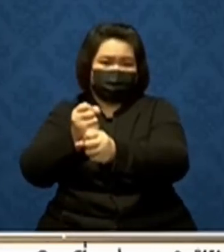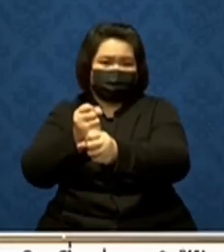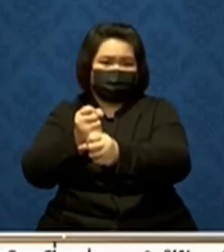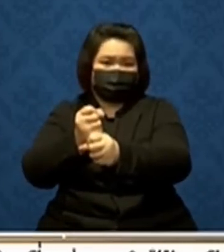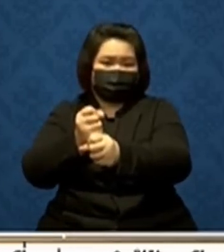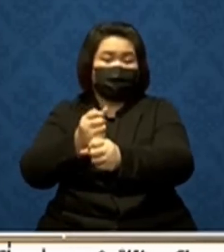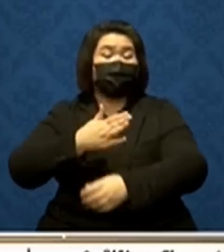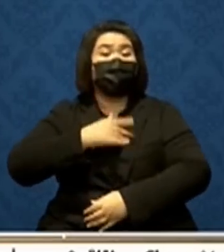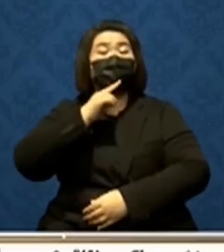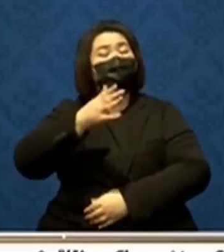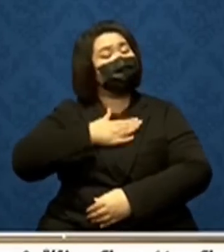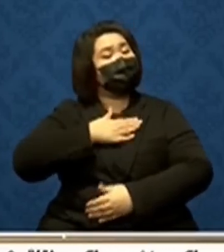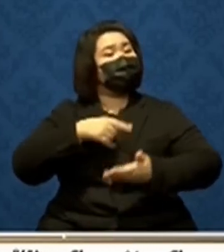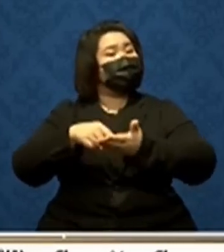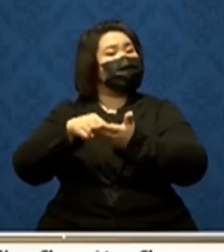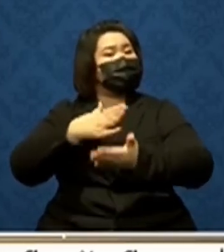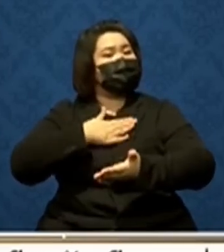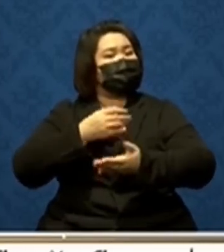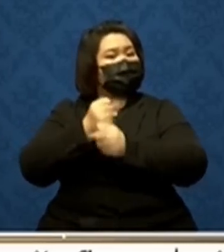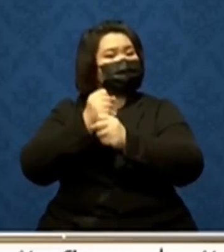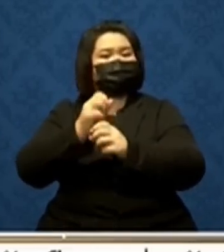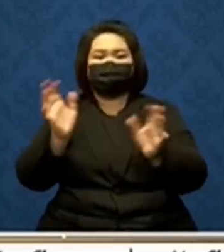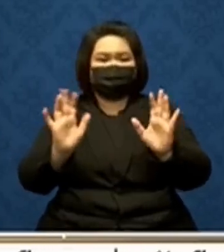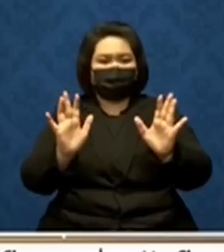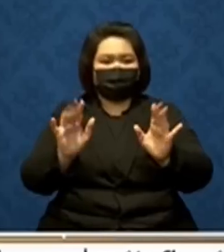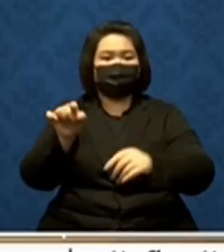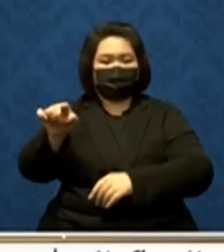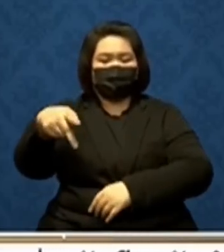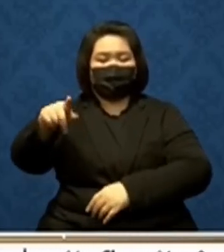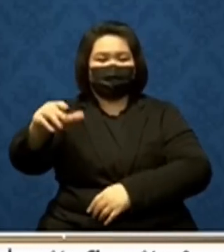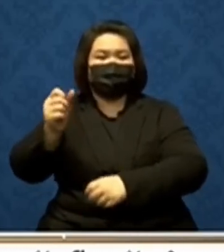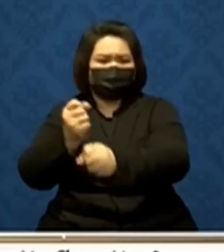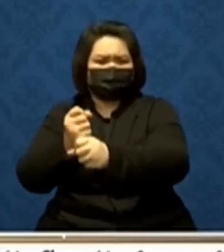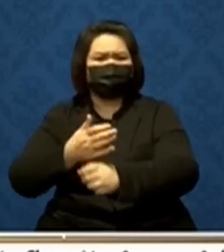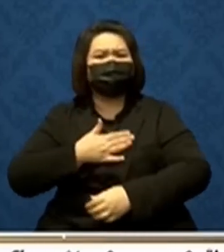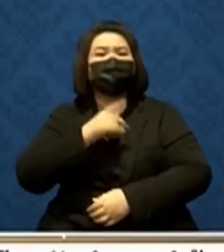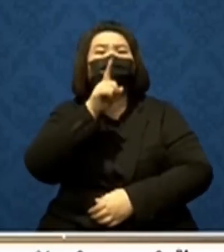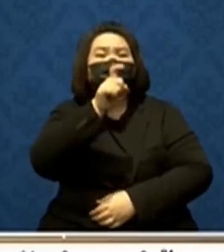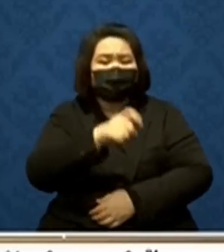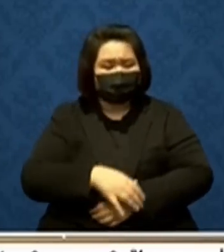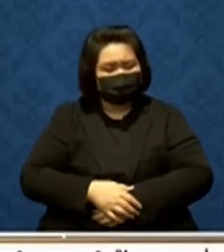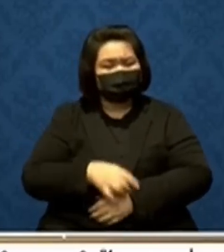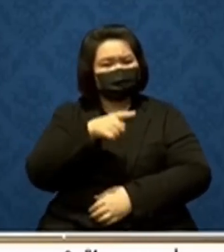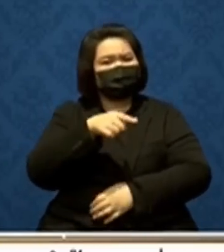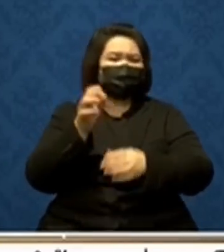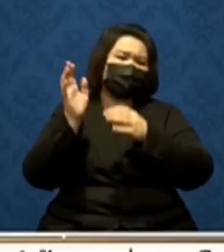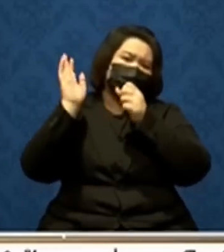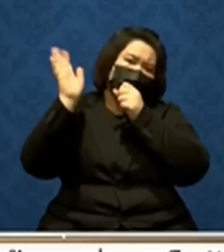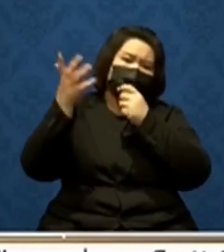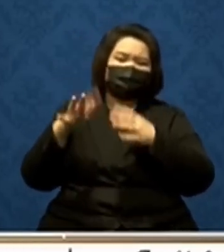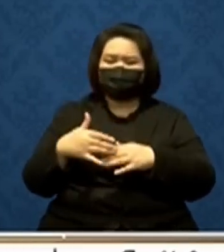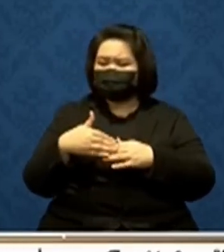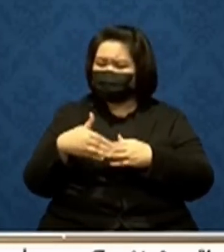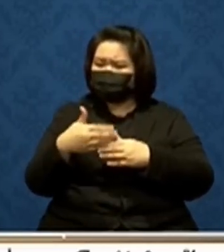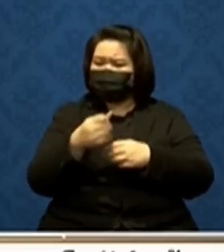ผมไม่ได้พูดเลยว่าเป็นผลงานของผมและที่ท่านชี้แจงมันคืบหน้ายังไงก็ทำประธานแต่ผมไม่เห็น